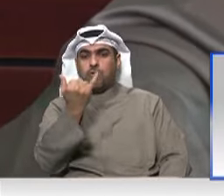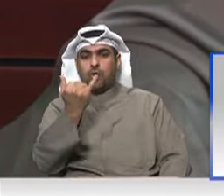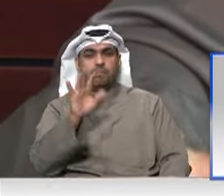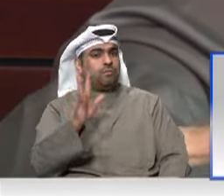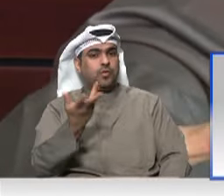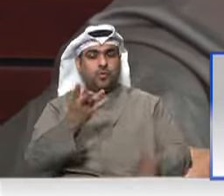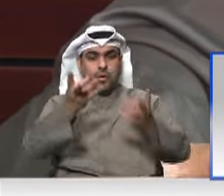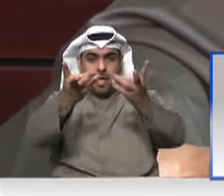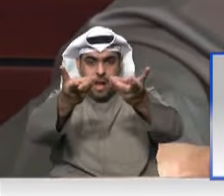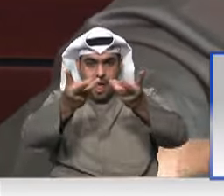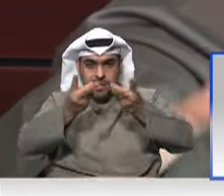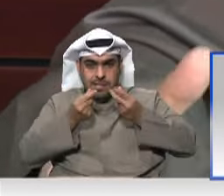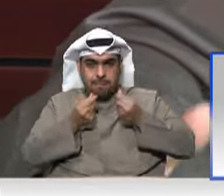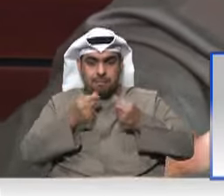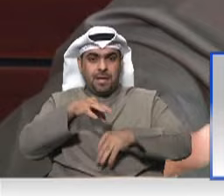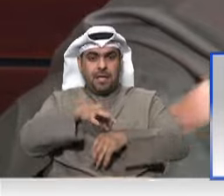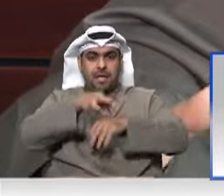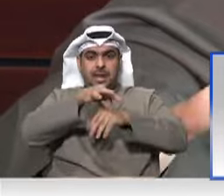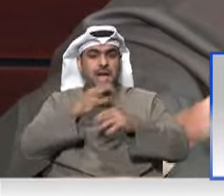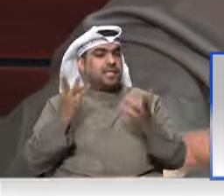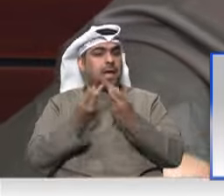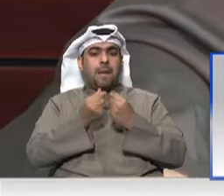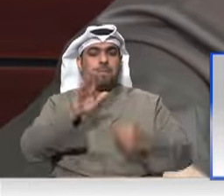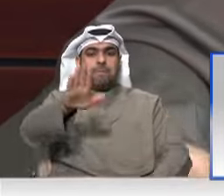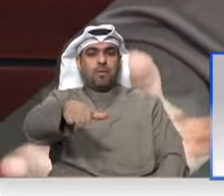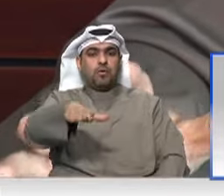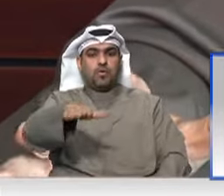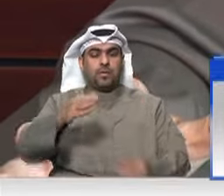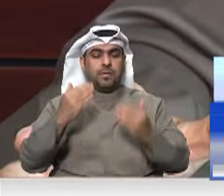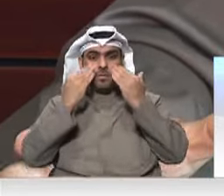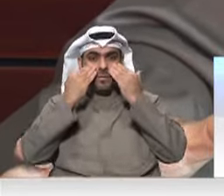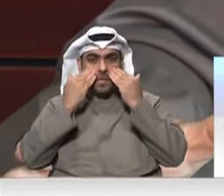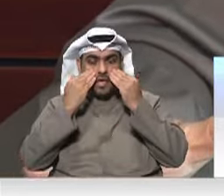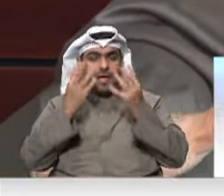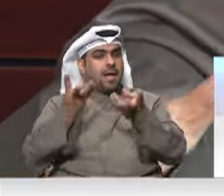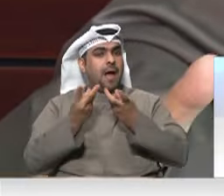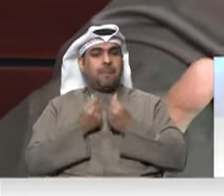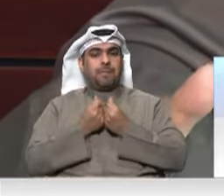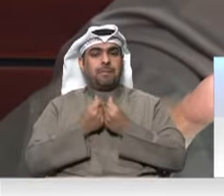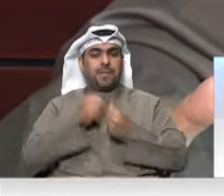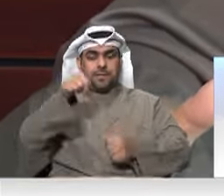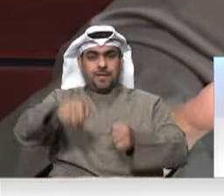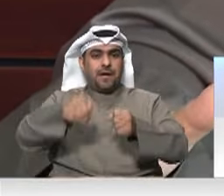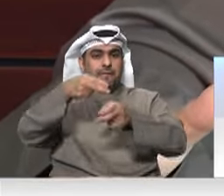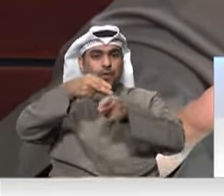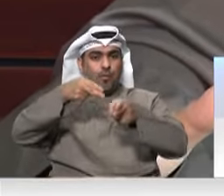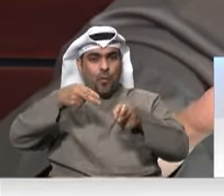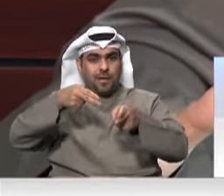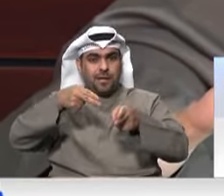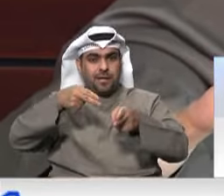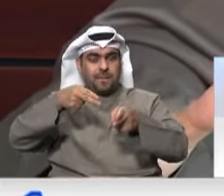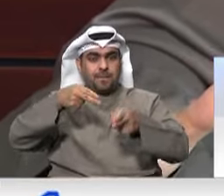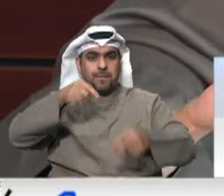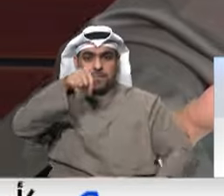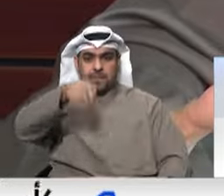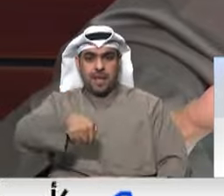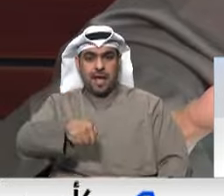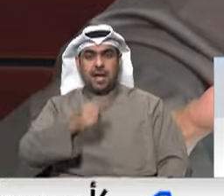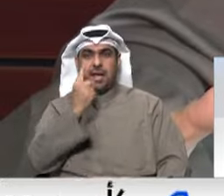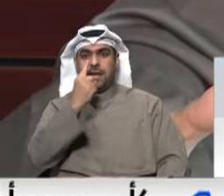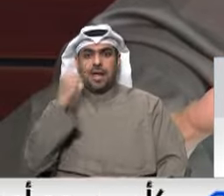لعدد الموجودين من السكان والبشر في الدوله ولهذا جميع دول